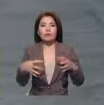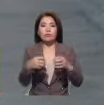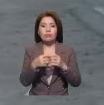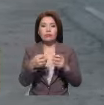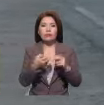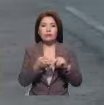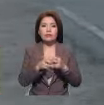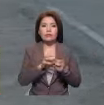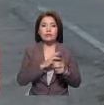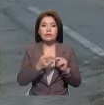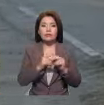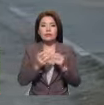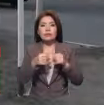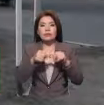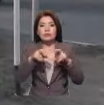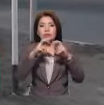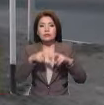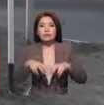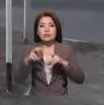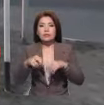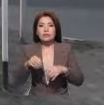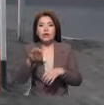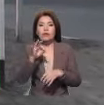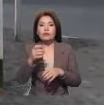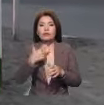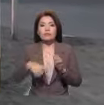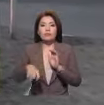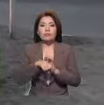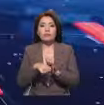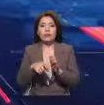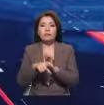Қазіргі таңда сараптамалар жүргізіліп, іс суицидке жеткізу бабы бойынша тіркелді.